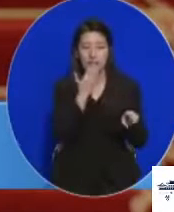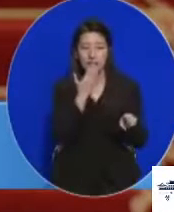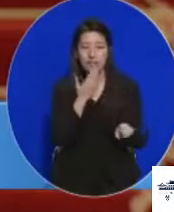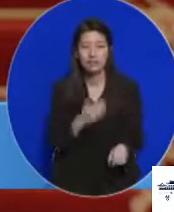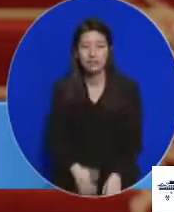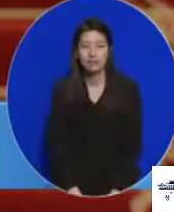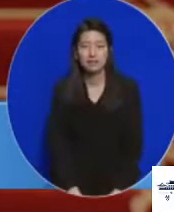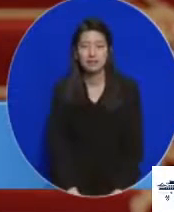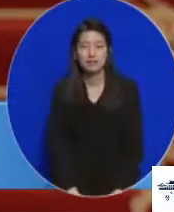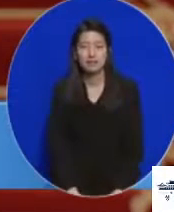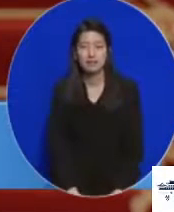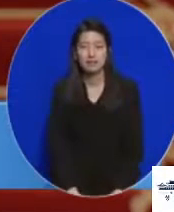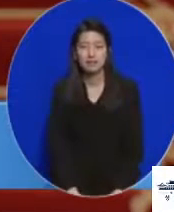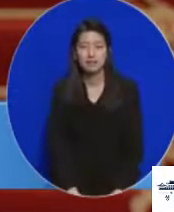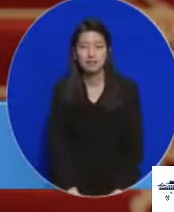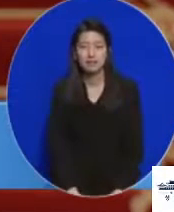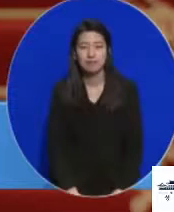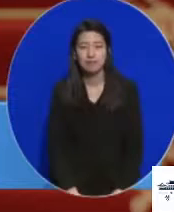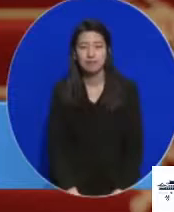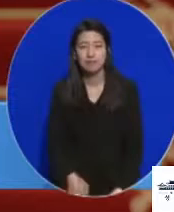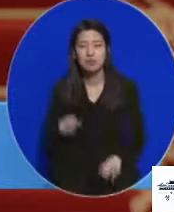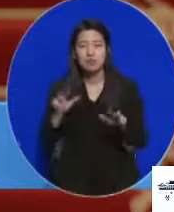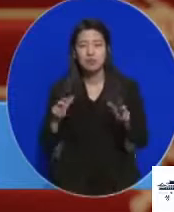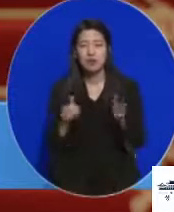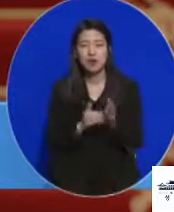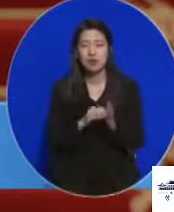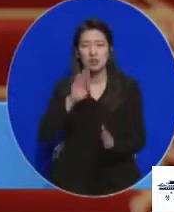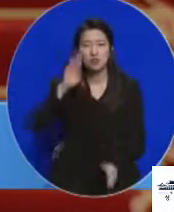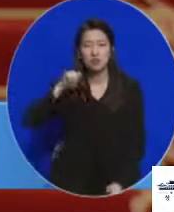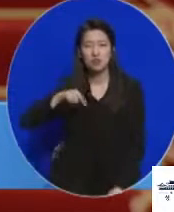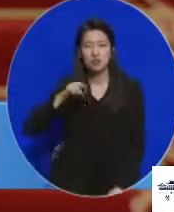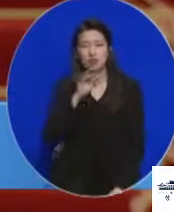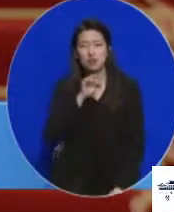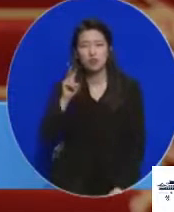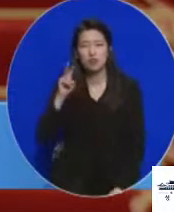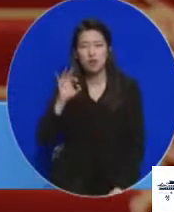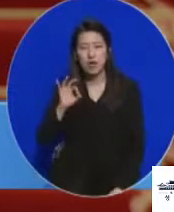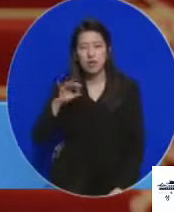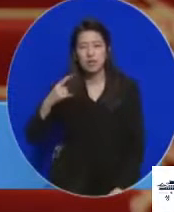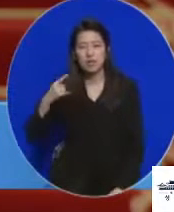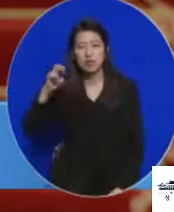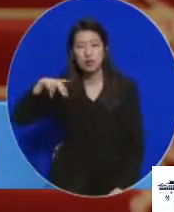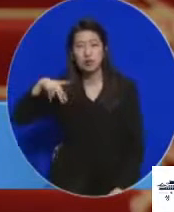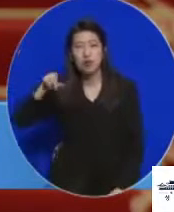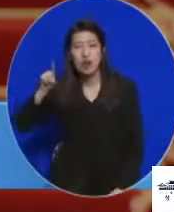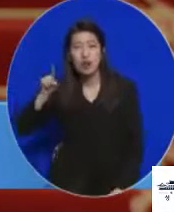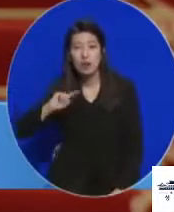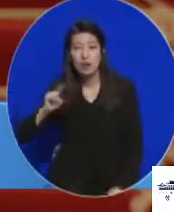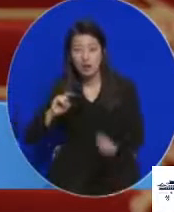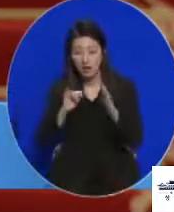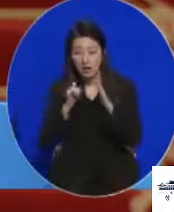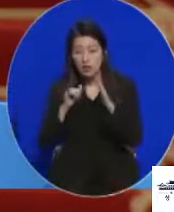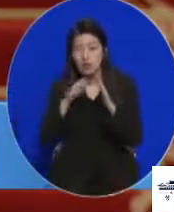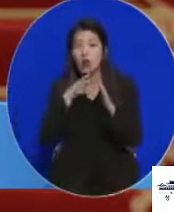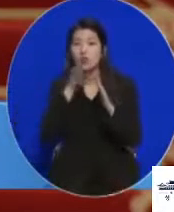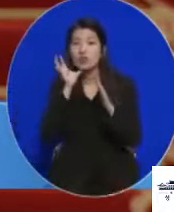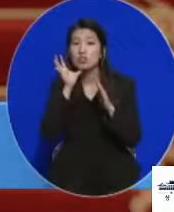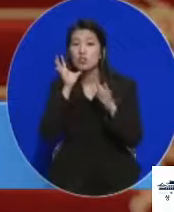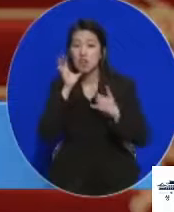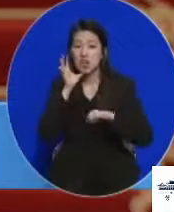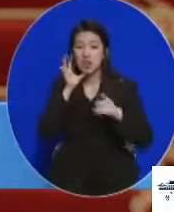그동안 부양의무자가 있다는 이유로 생계 교부를 받지 못했던 어르신과 한부모 가정